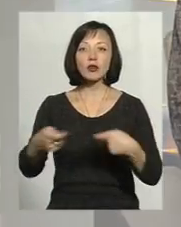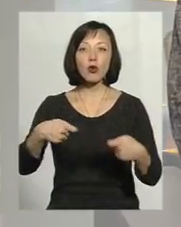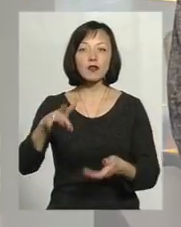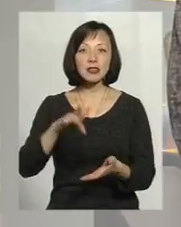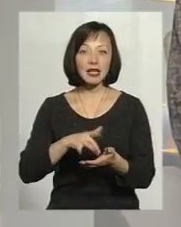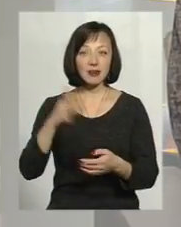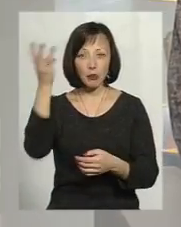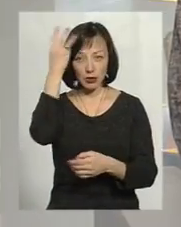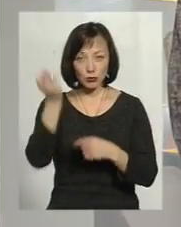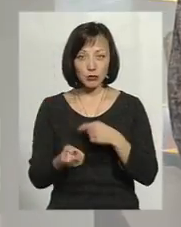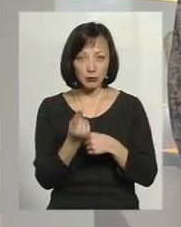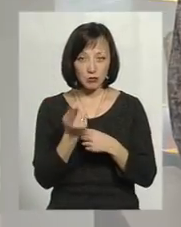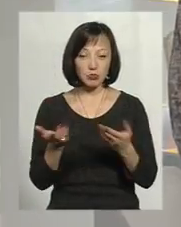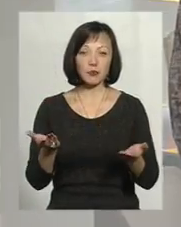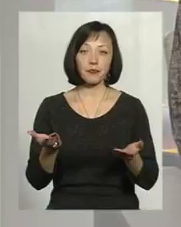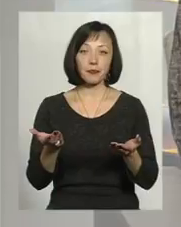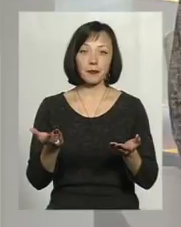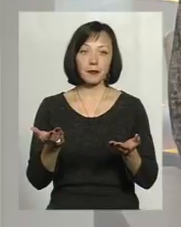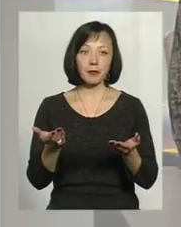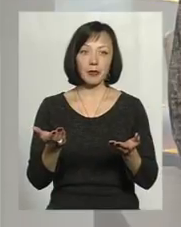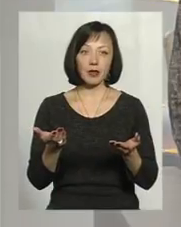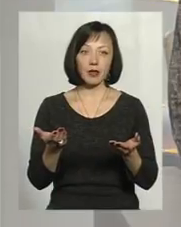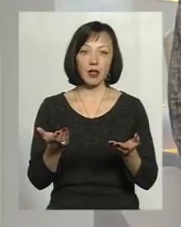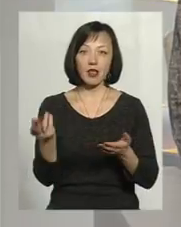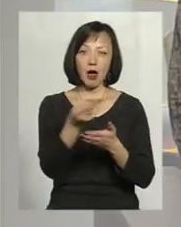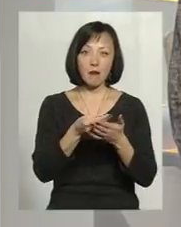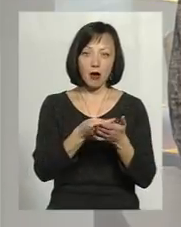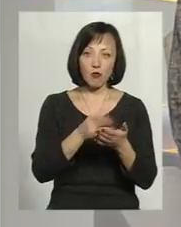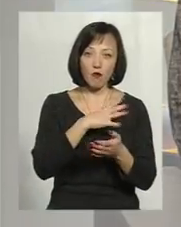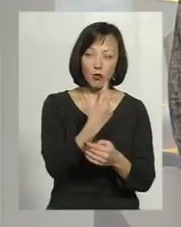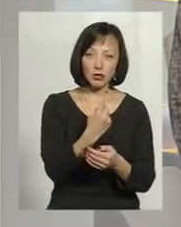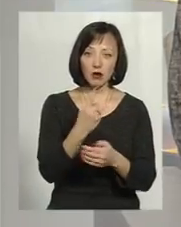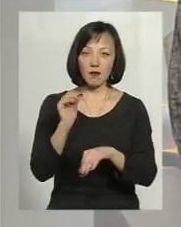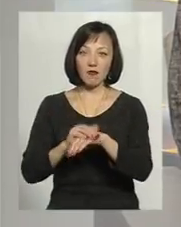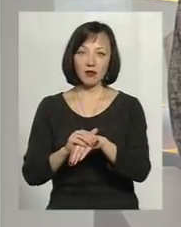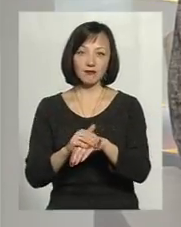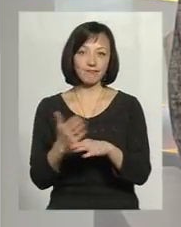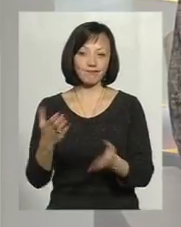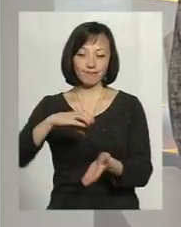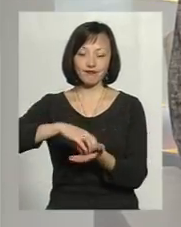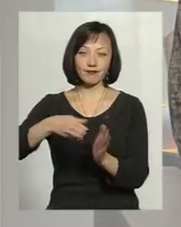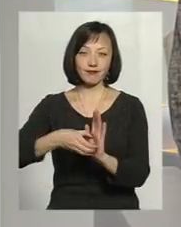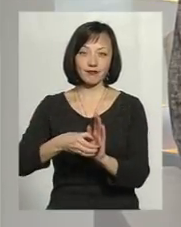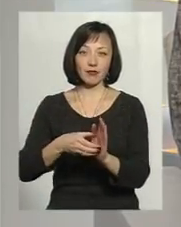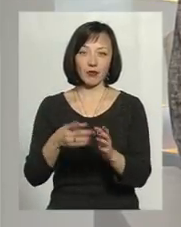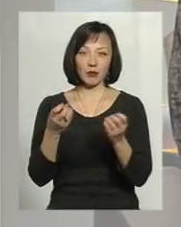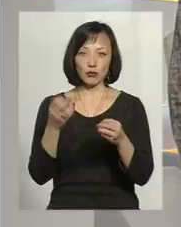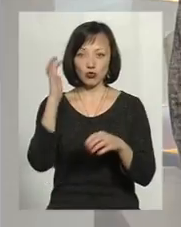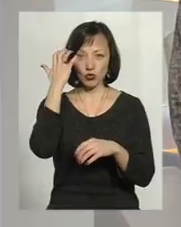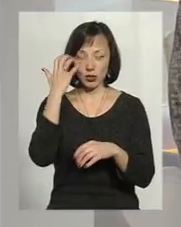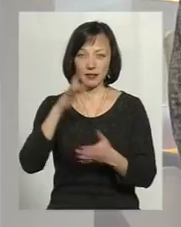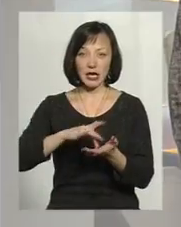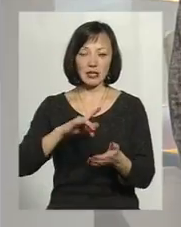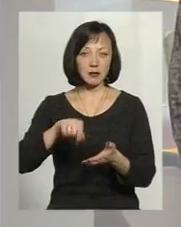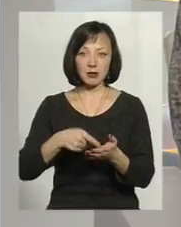у Хмельницькому. На малюнку він був один, по факту бачимо чорний квадрат в центрі міста.